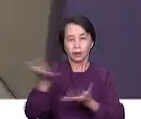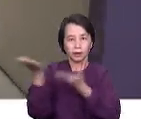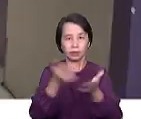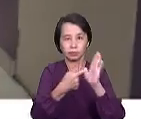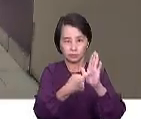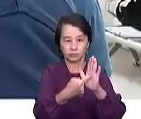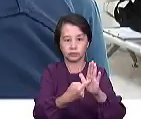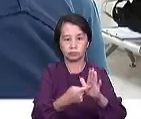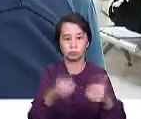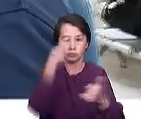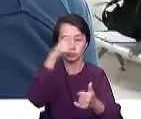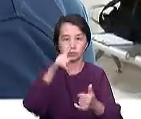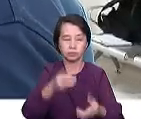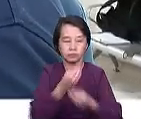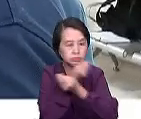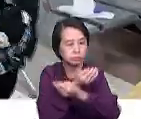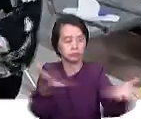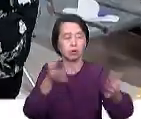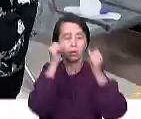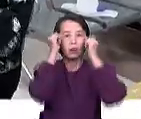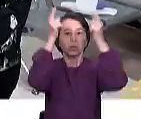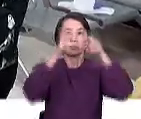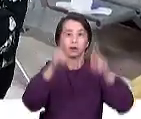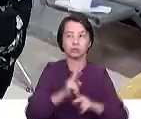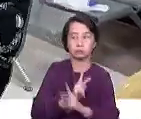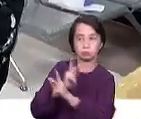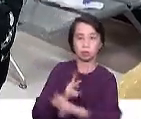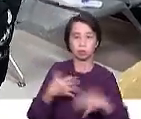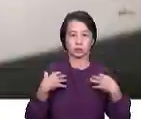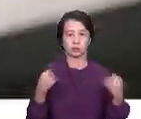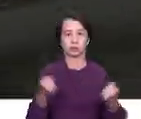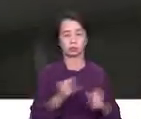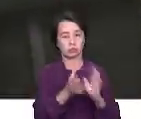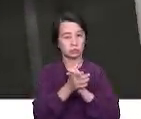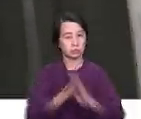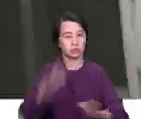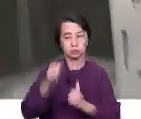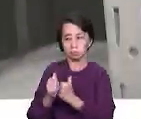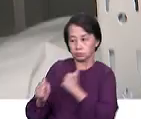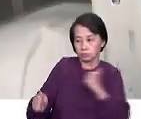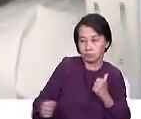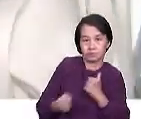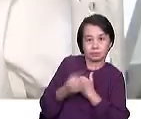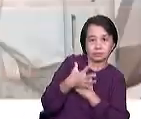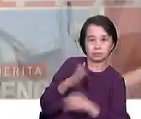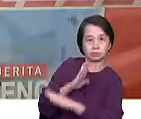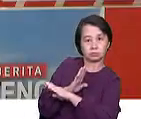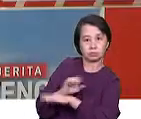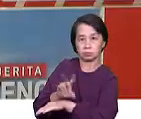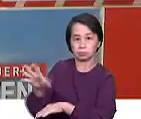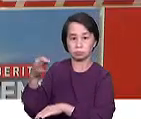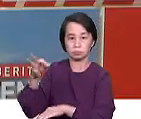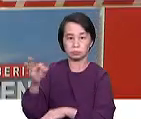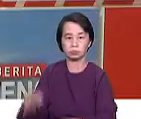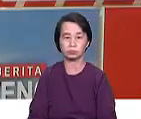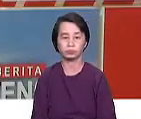dibawakan. Motifnya bagi menyedarkan rakyat supaya menjaga kesihatan dan keselamatan demi mengelak dijangkiti COVID-19. Pada